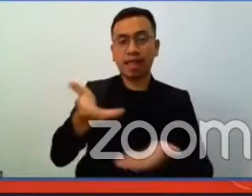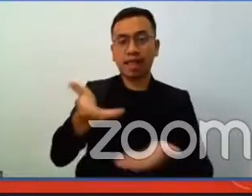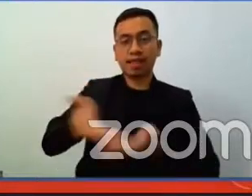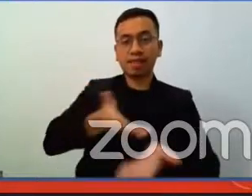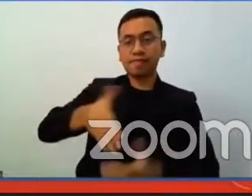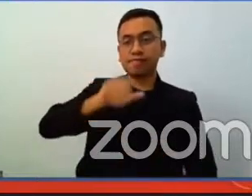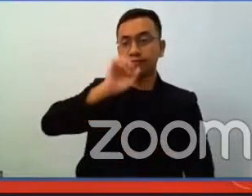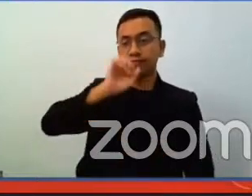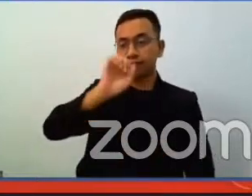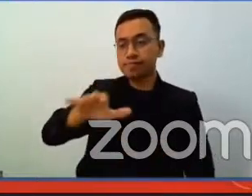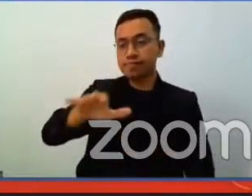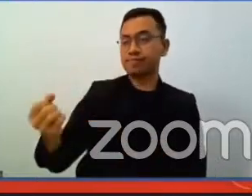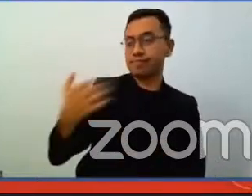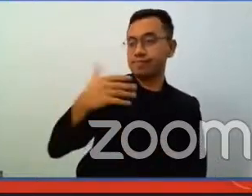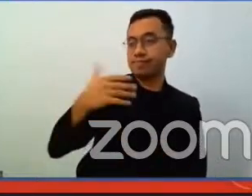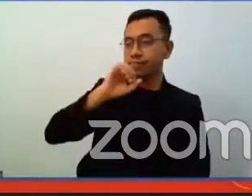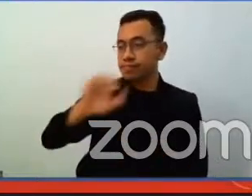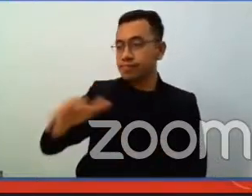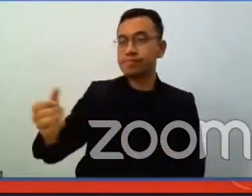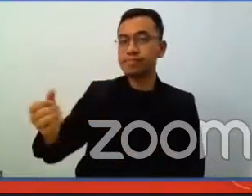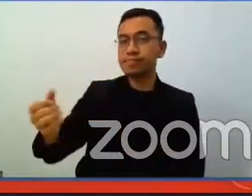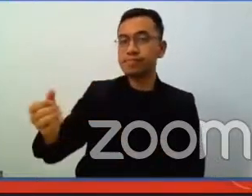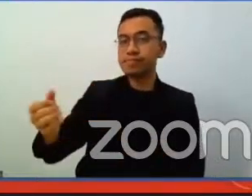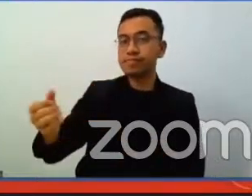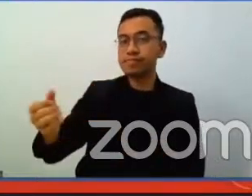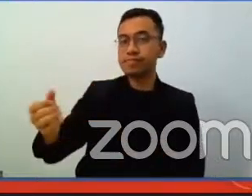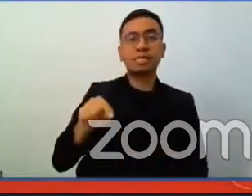Pak Ainun Najib tadi